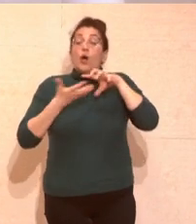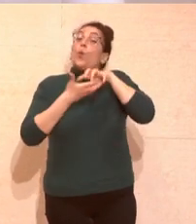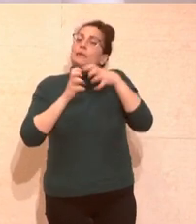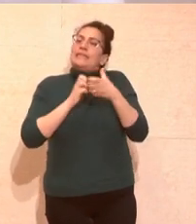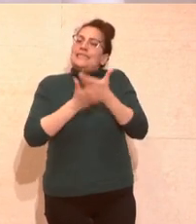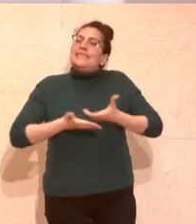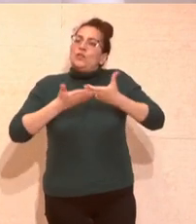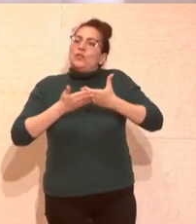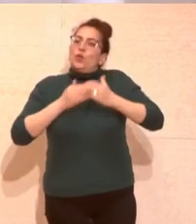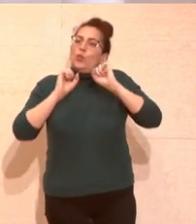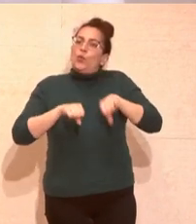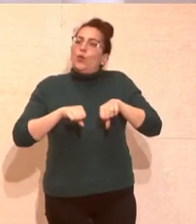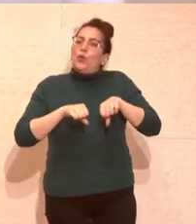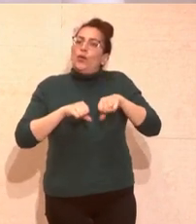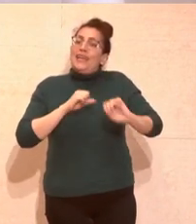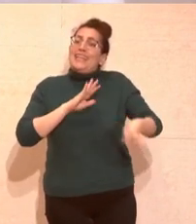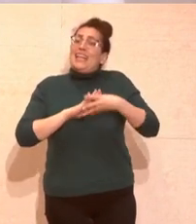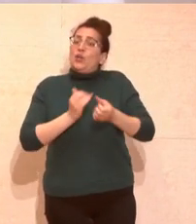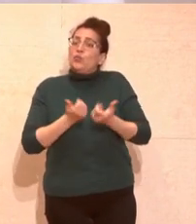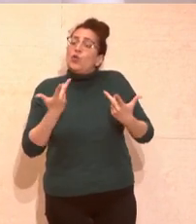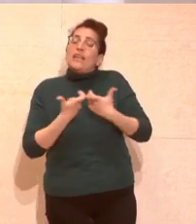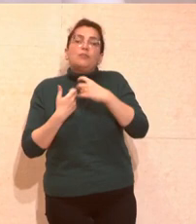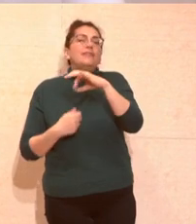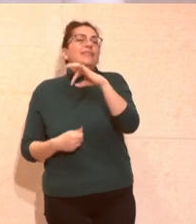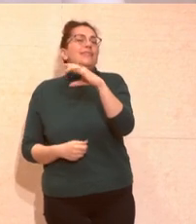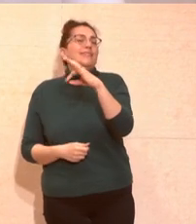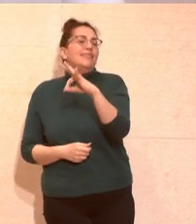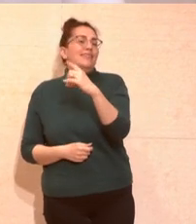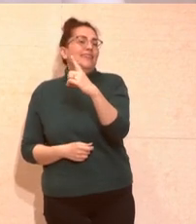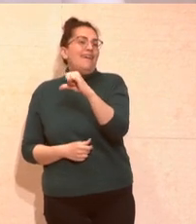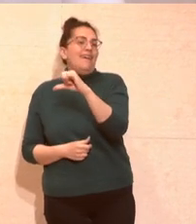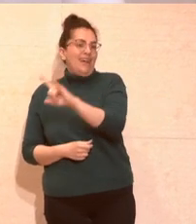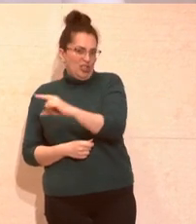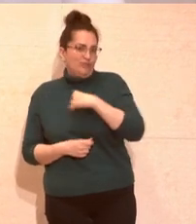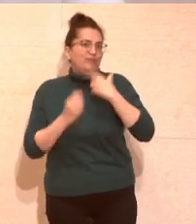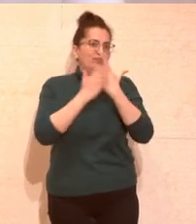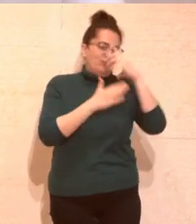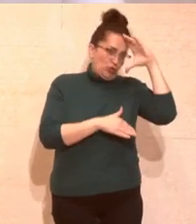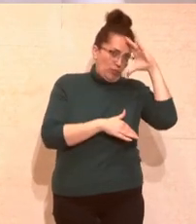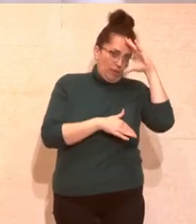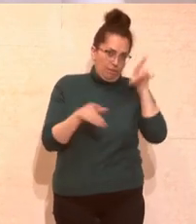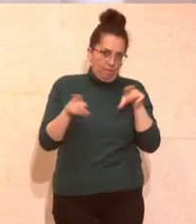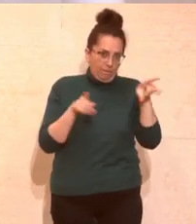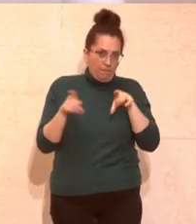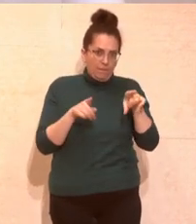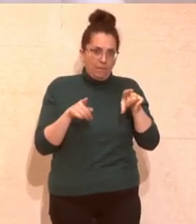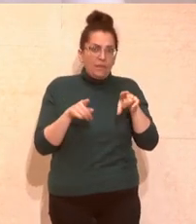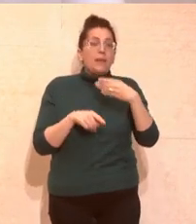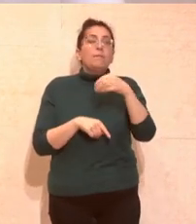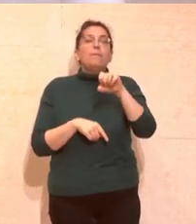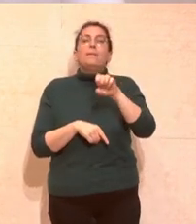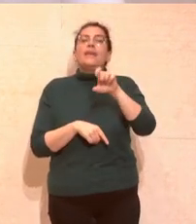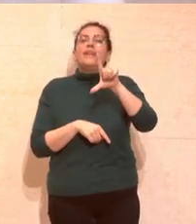Par exemple, on a pu montrer que les enfants qui ont un TDAH et un trouble du sommeil, ils sécrètent la fameuse mélatonine plus